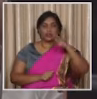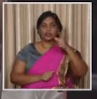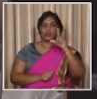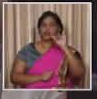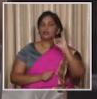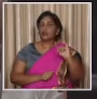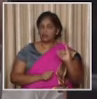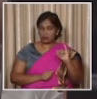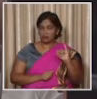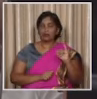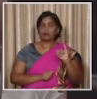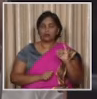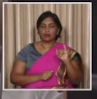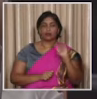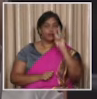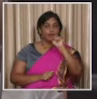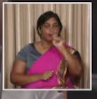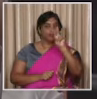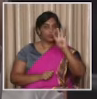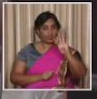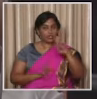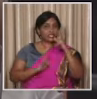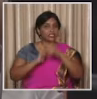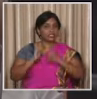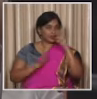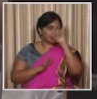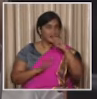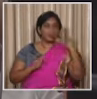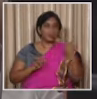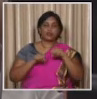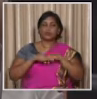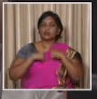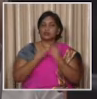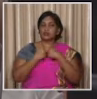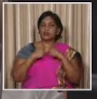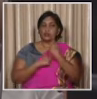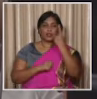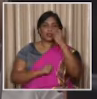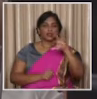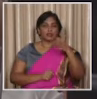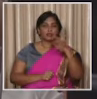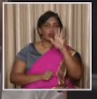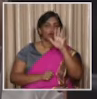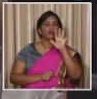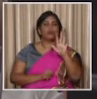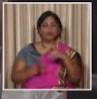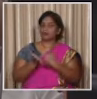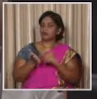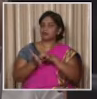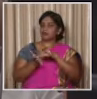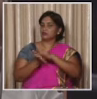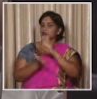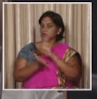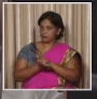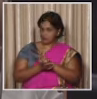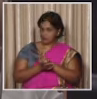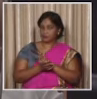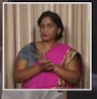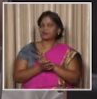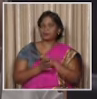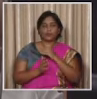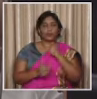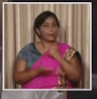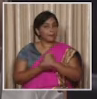22,376ක්. 2024 ජනවාරි මාසයේ නව සමාගම් 1,995ක් ලියාපදිංචි වී තිබෙනවා.